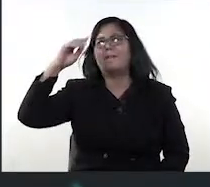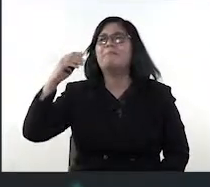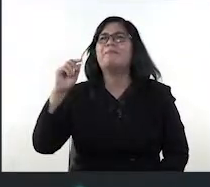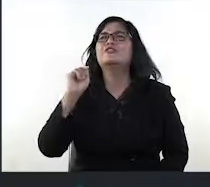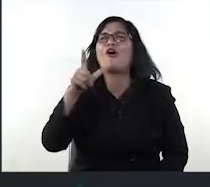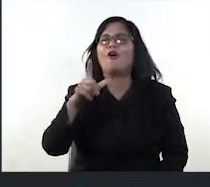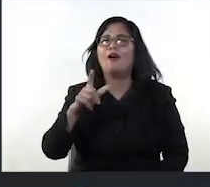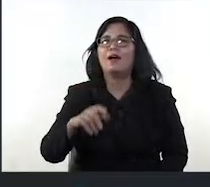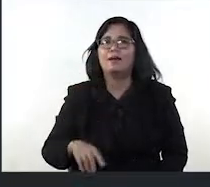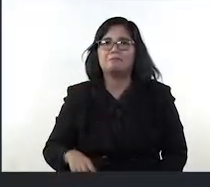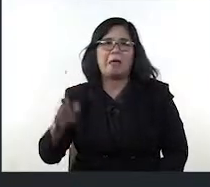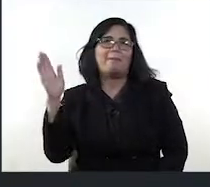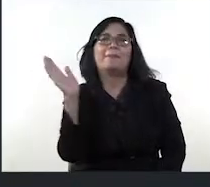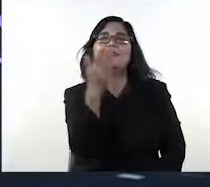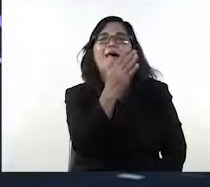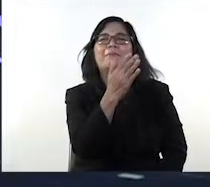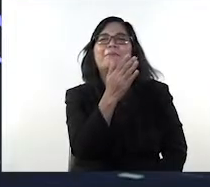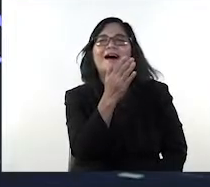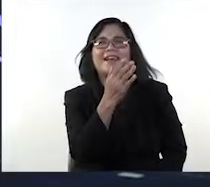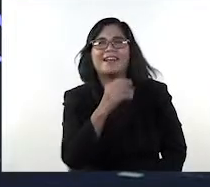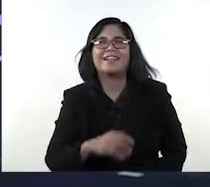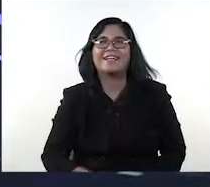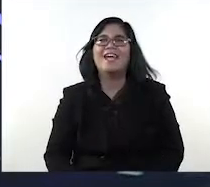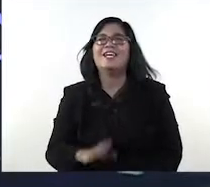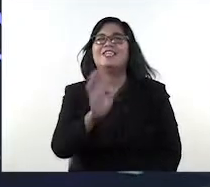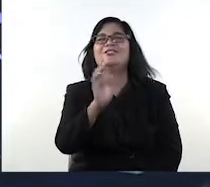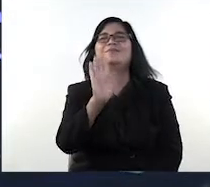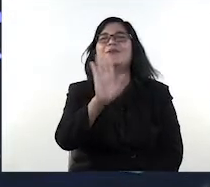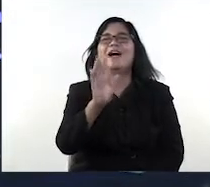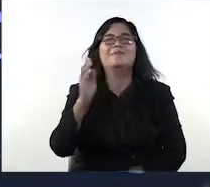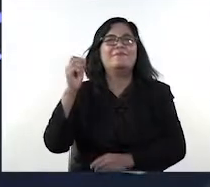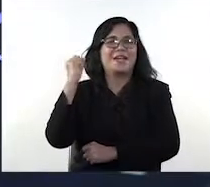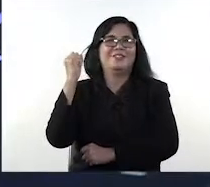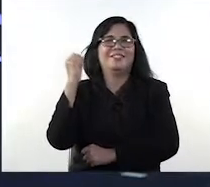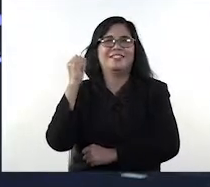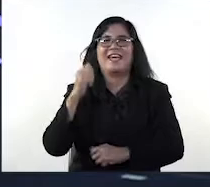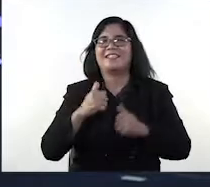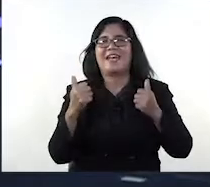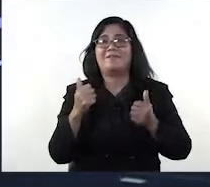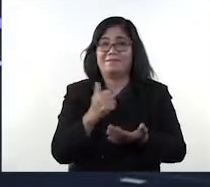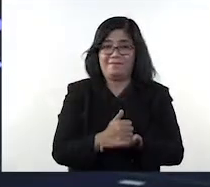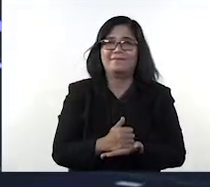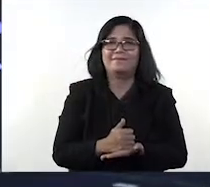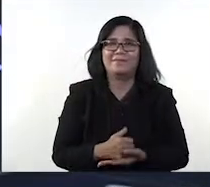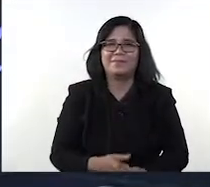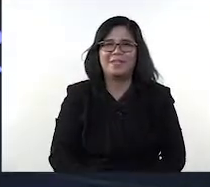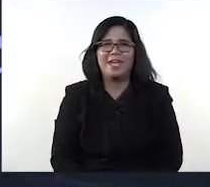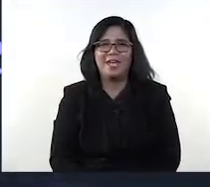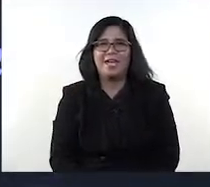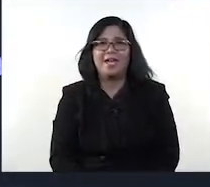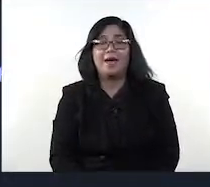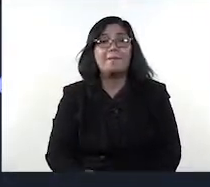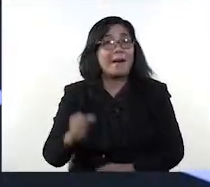hohoho dapat tempeleng gigi taviaro ini owhh sesuai ketentuan seorang